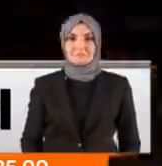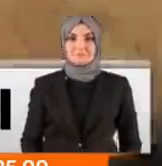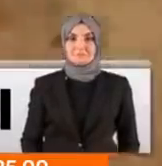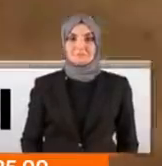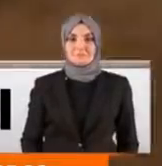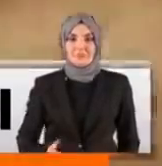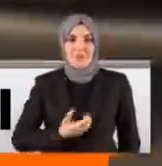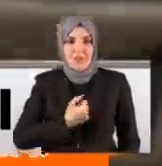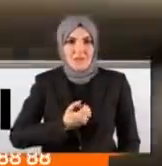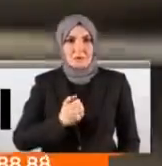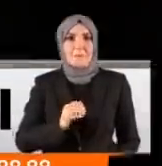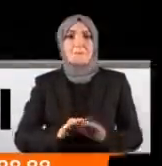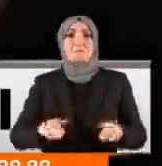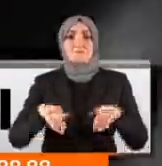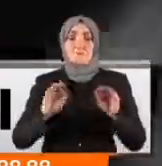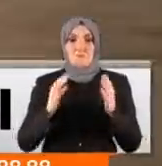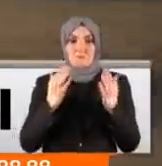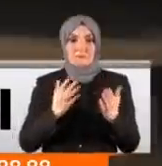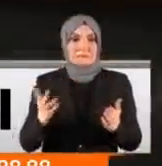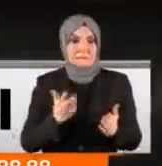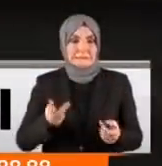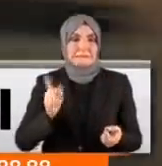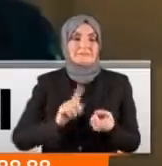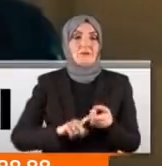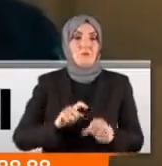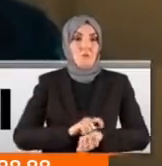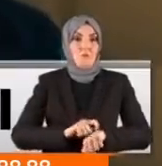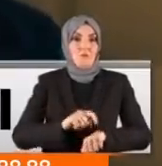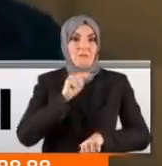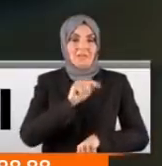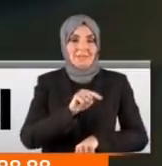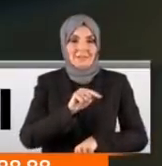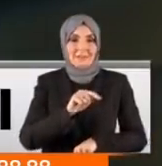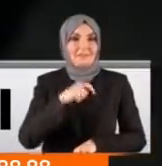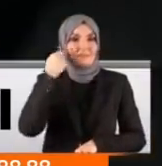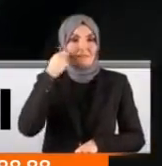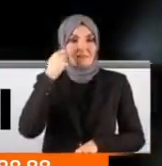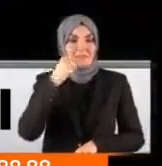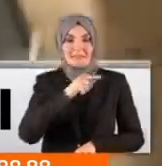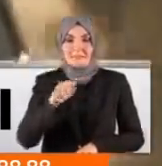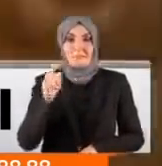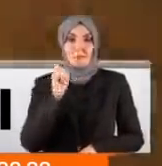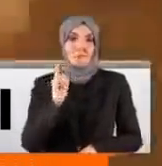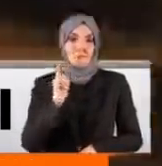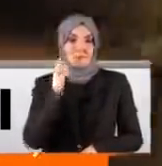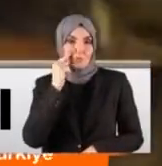bu aksiyon bitmiyor Hızlı ve Öfkeli serinin dokuzuncu filmiyle beyazperdeye dönüyor